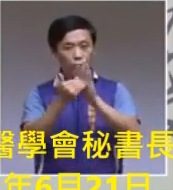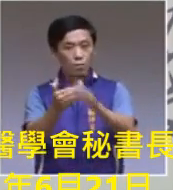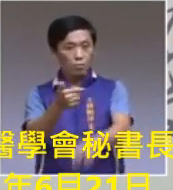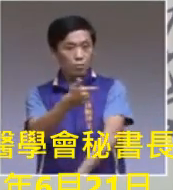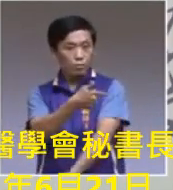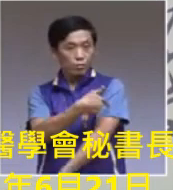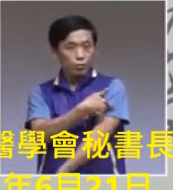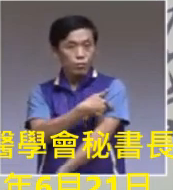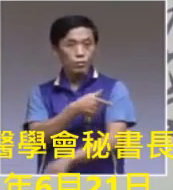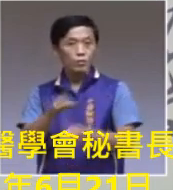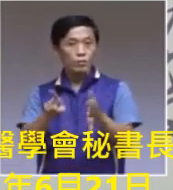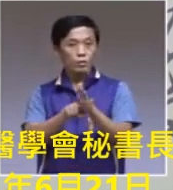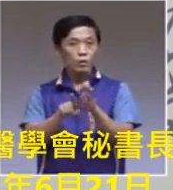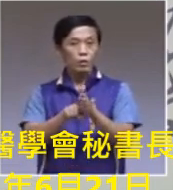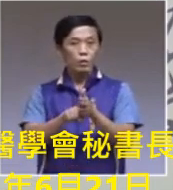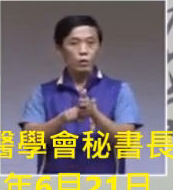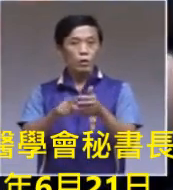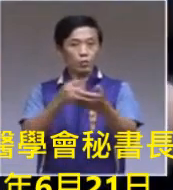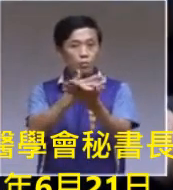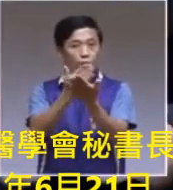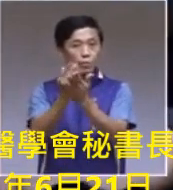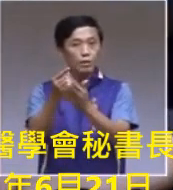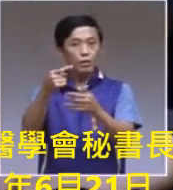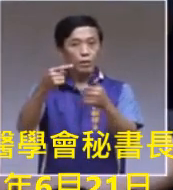候，就是